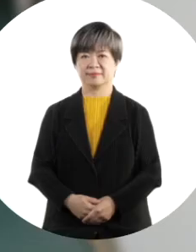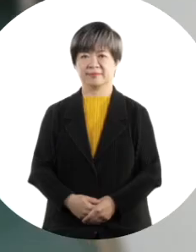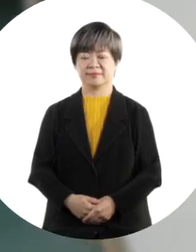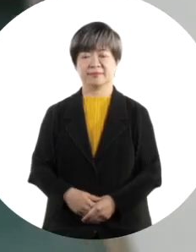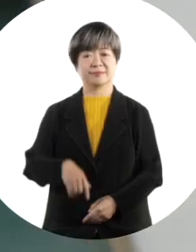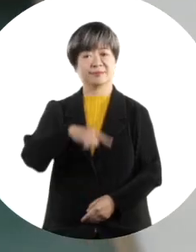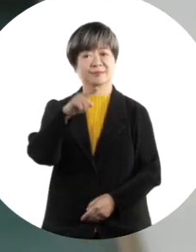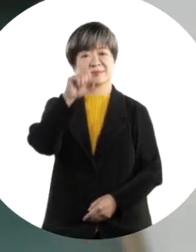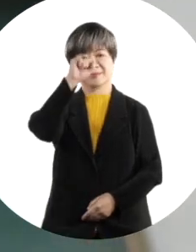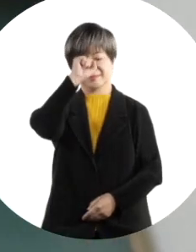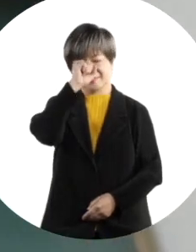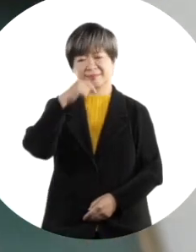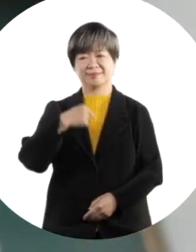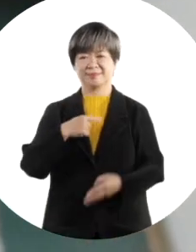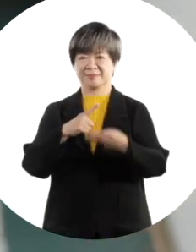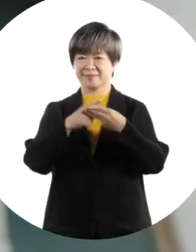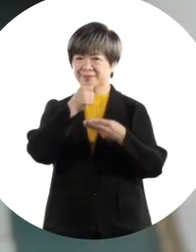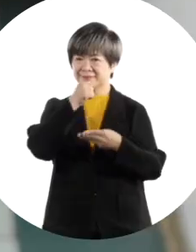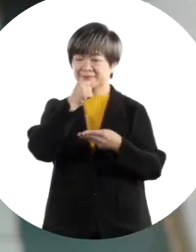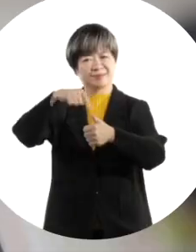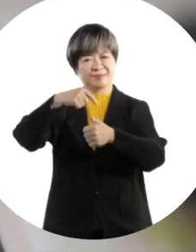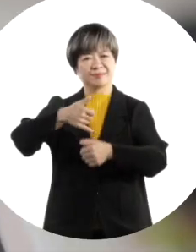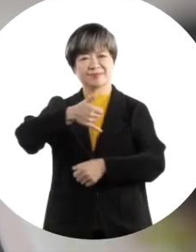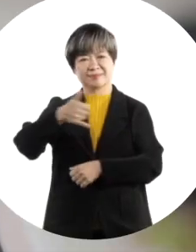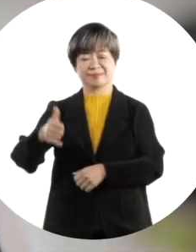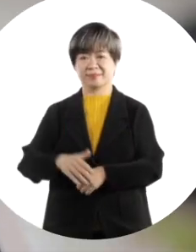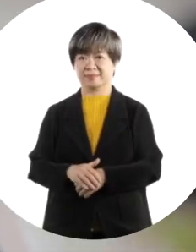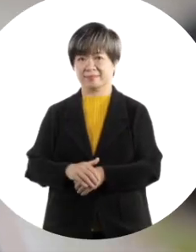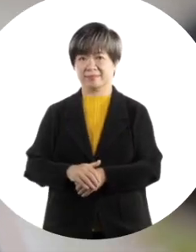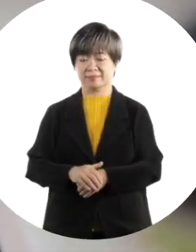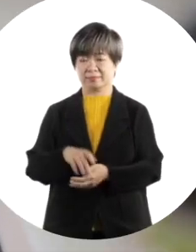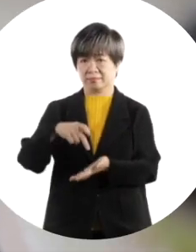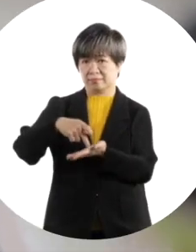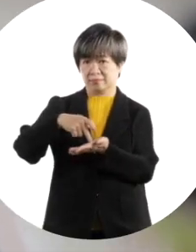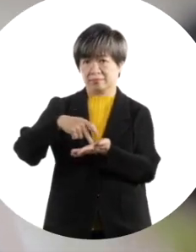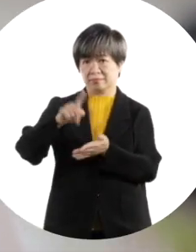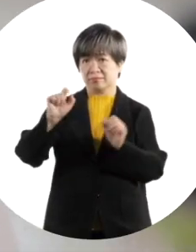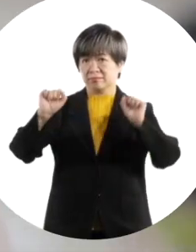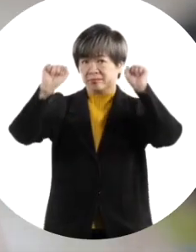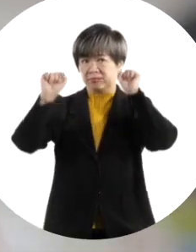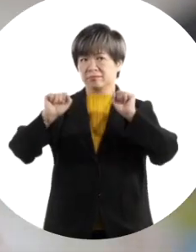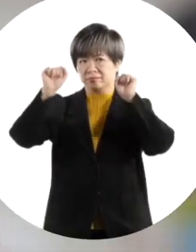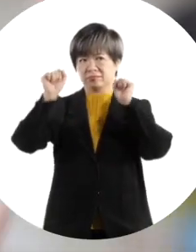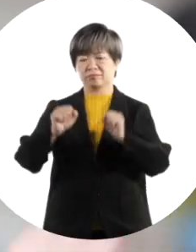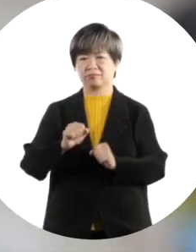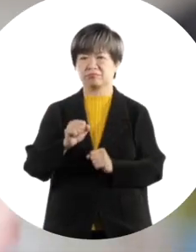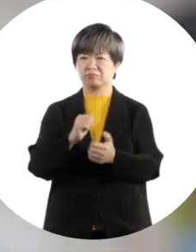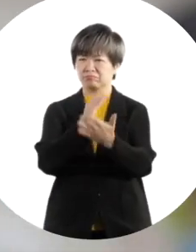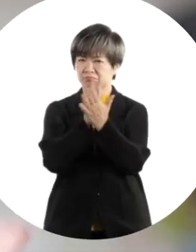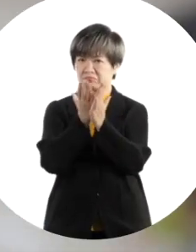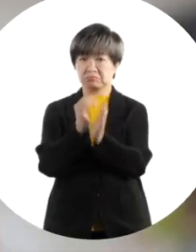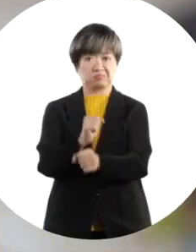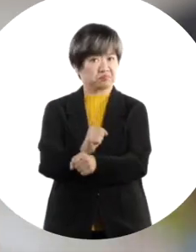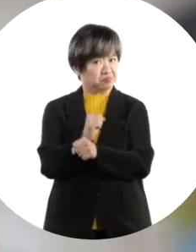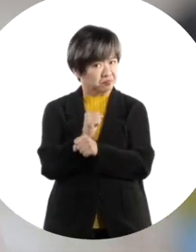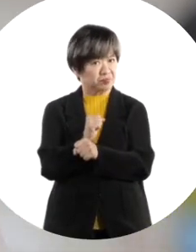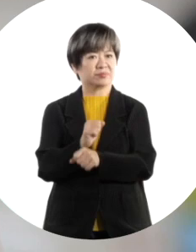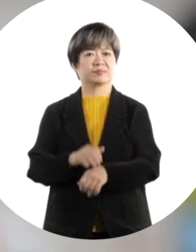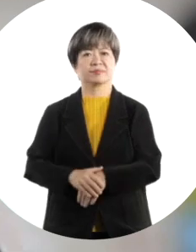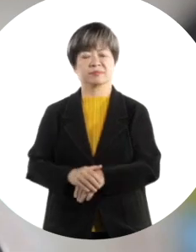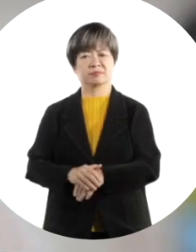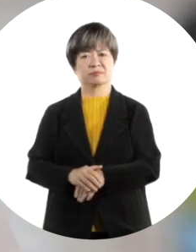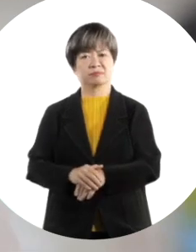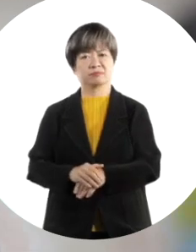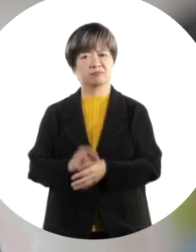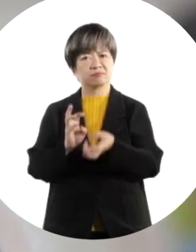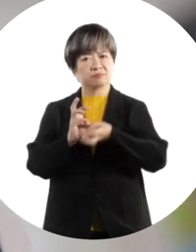大家好，我是今天的主持人舒瑜。肢体障碍者在进行运动的时候，有很多的地方需要去注意，而